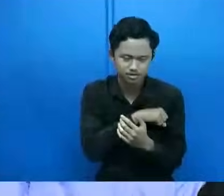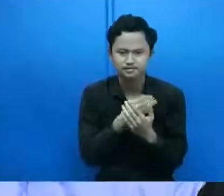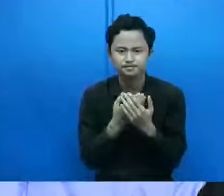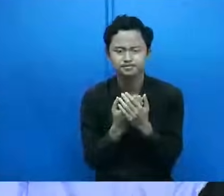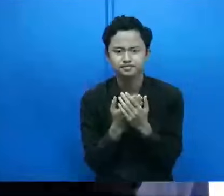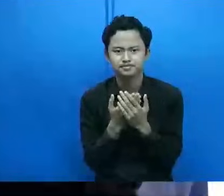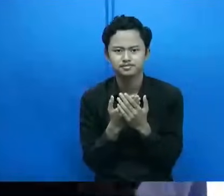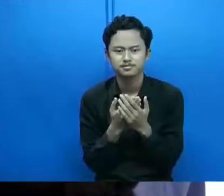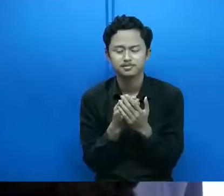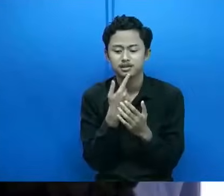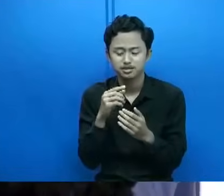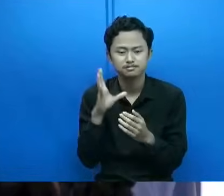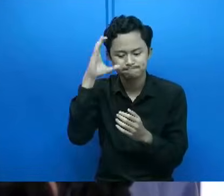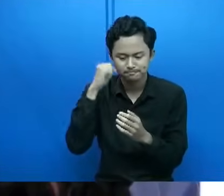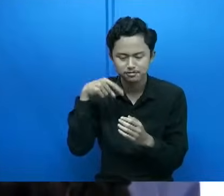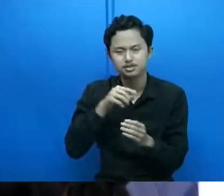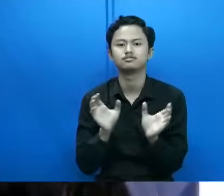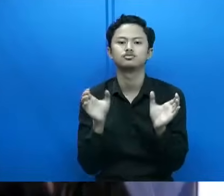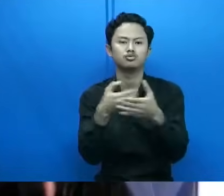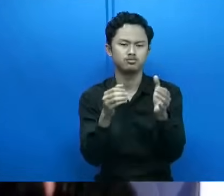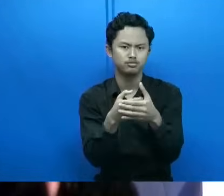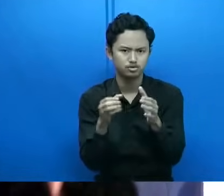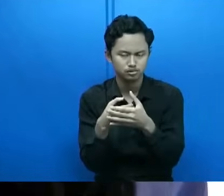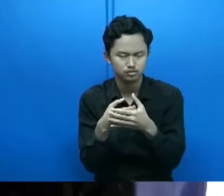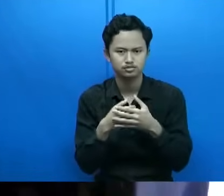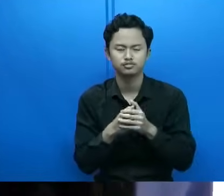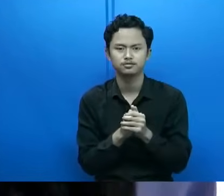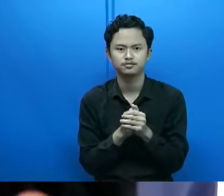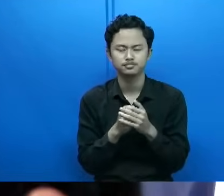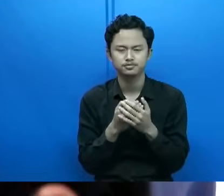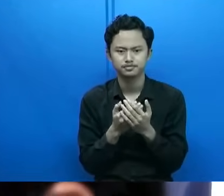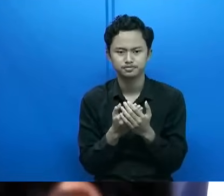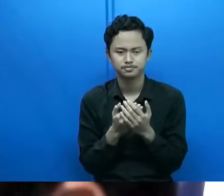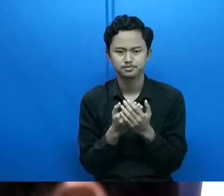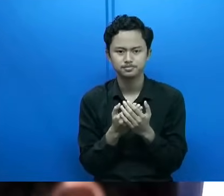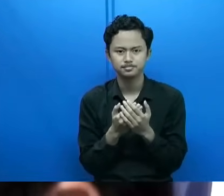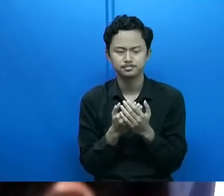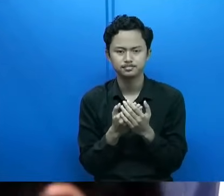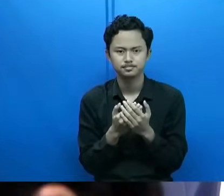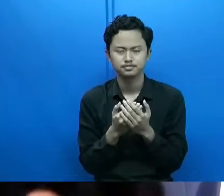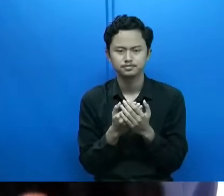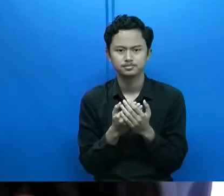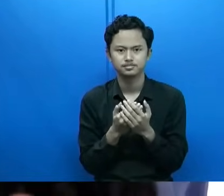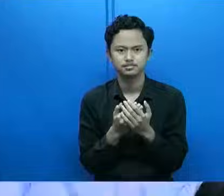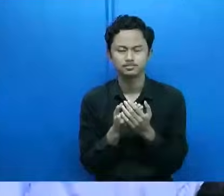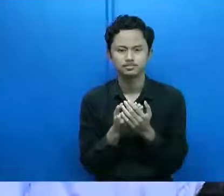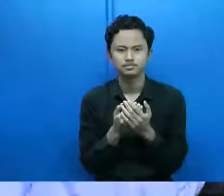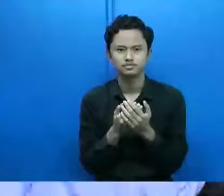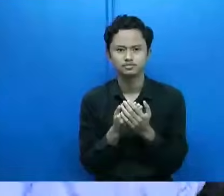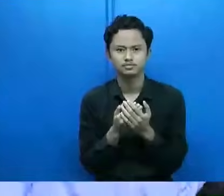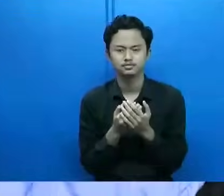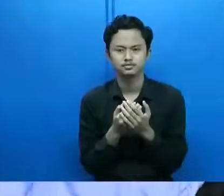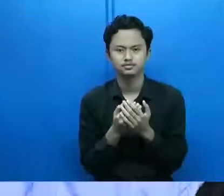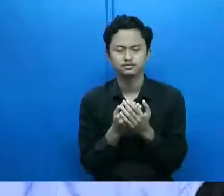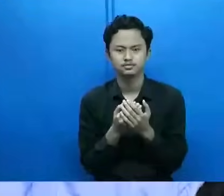kumpulkan kami di malam ini ya Rahman. Allahumma inna nashhadu ya Allah bi'annaka anta Allah. La ilaha illa